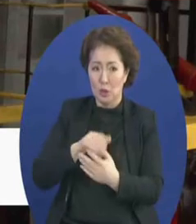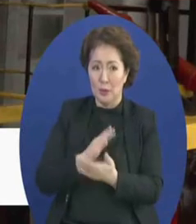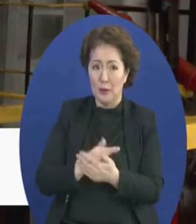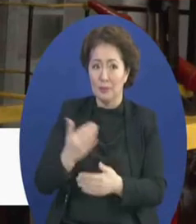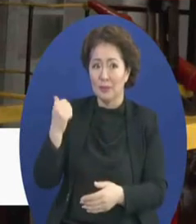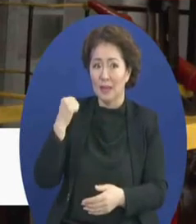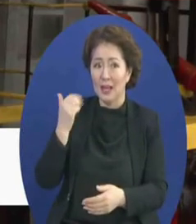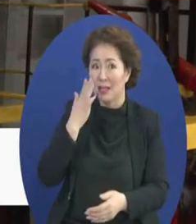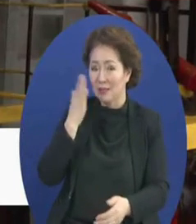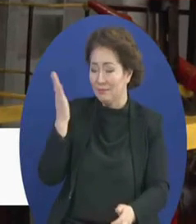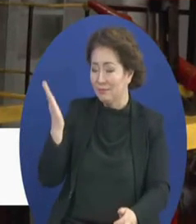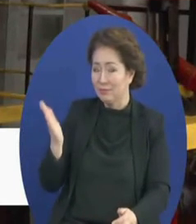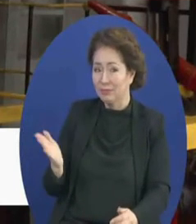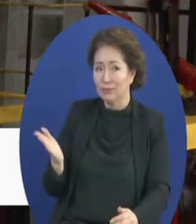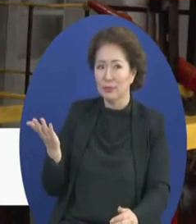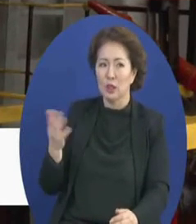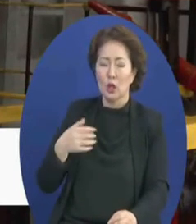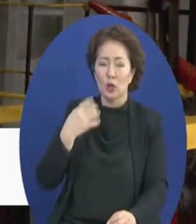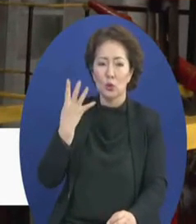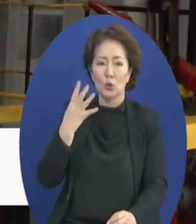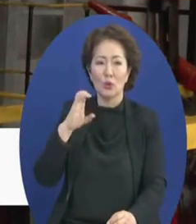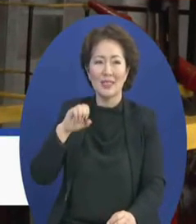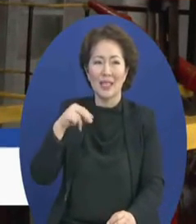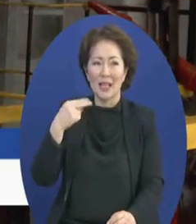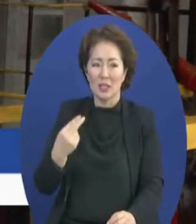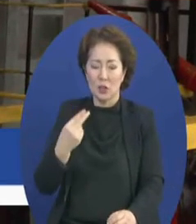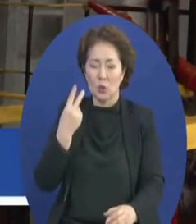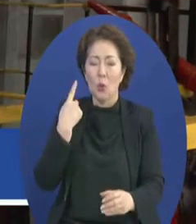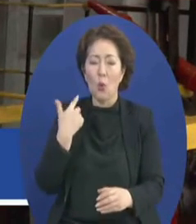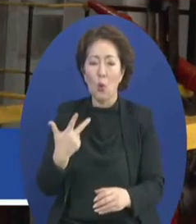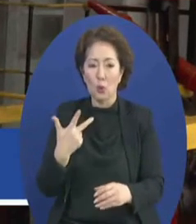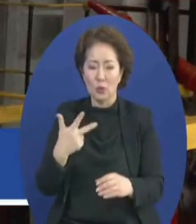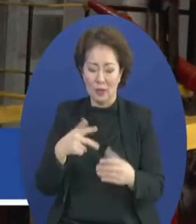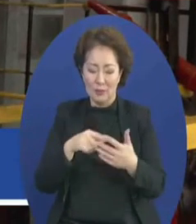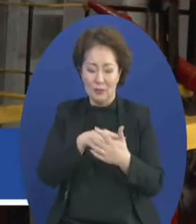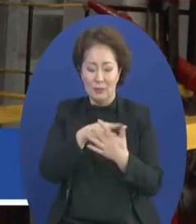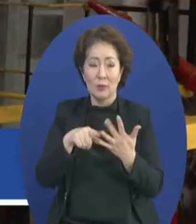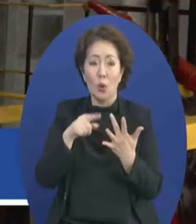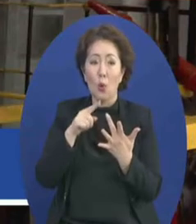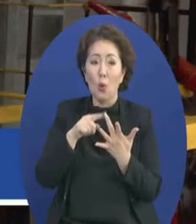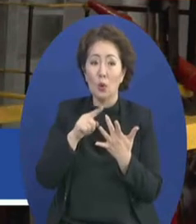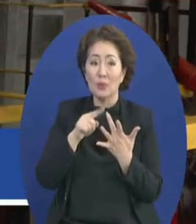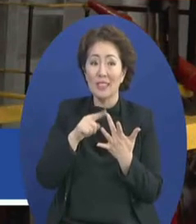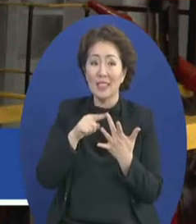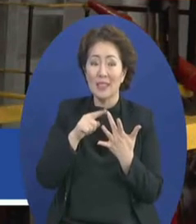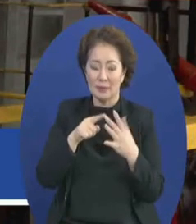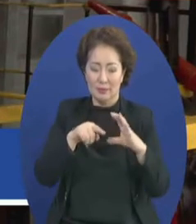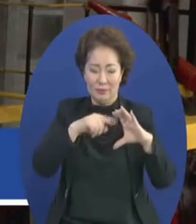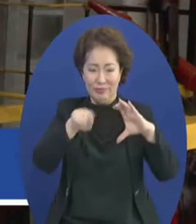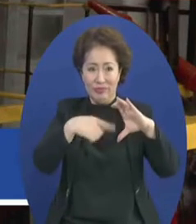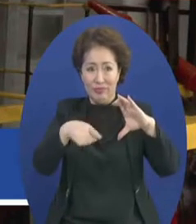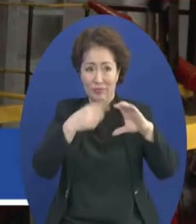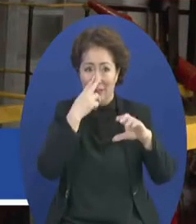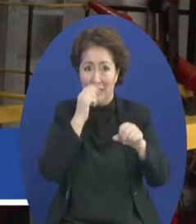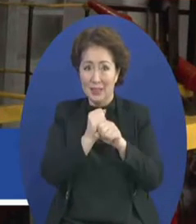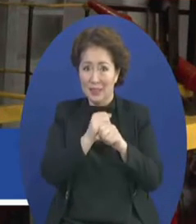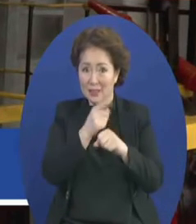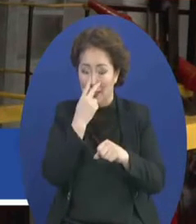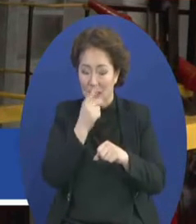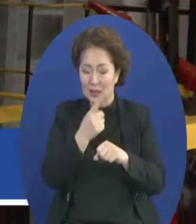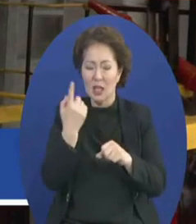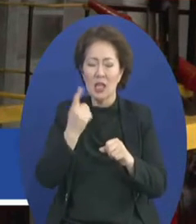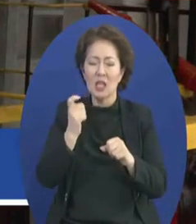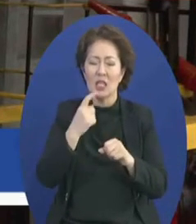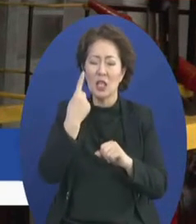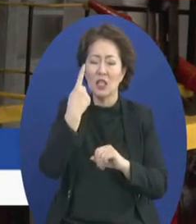ард одоо 4-р цахилгаан станцын 3-р турбин генератор харагдаж байна. За энэ турбин генераторыг хамгийн сүүлд буюу 1-р сарын